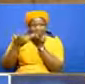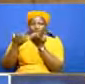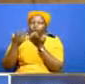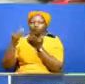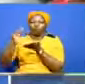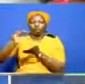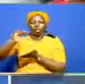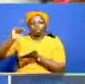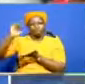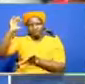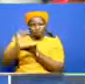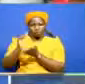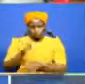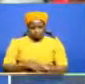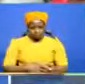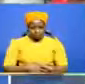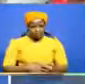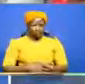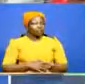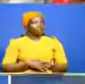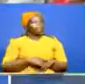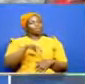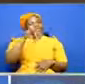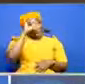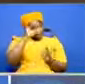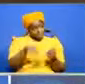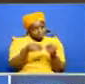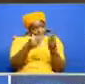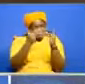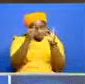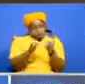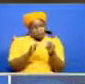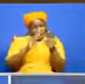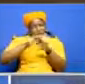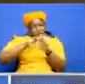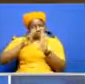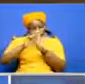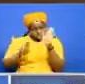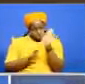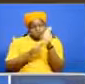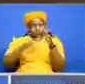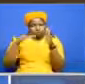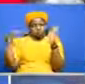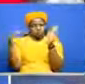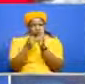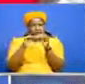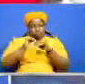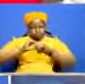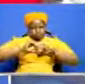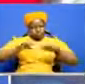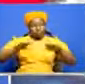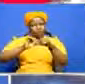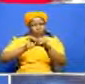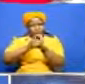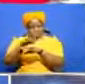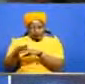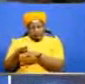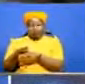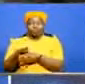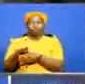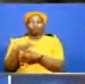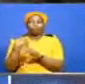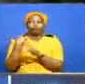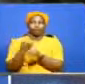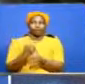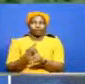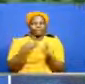declined. Serikali ilipotoa kanuni mpya za kuzuia msambao wa ugonjwa wa COVID-19, viwanda nusura zisambaratike, huku